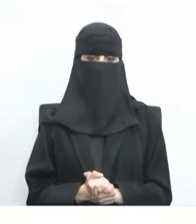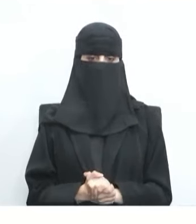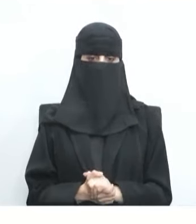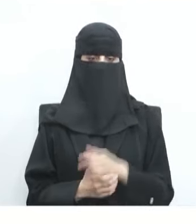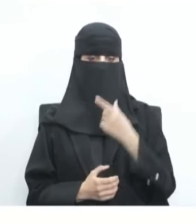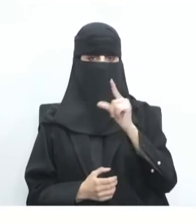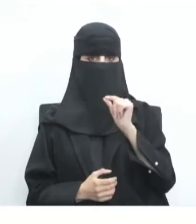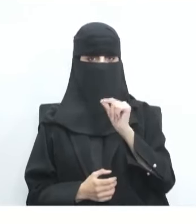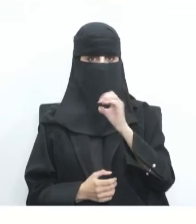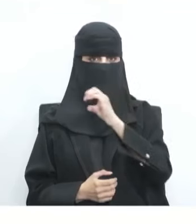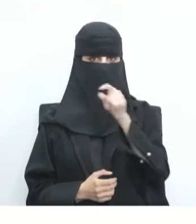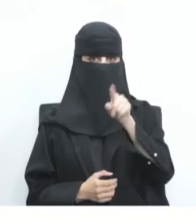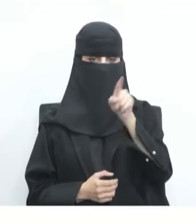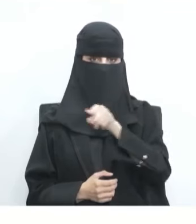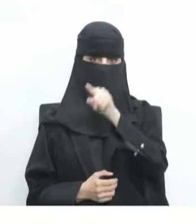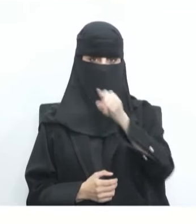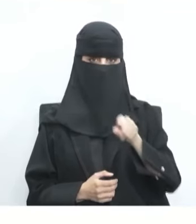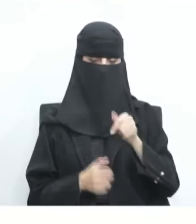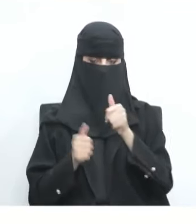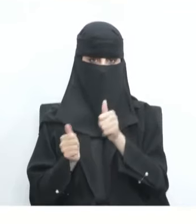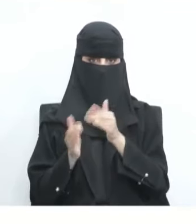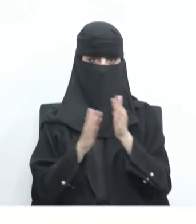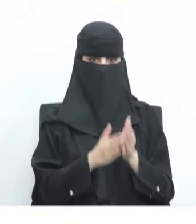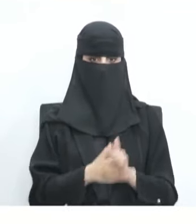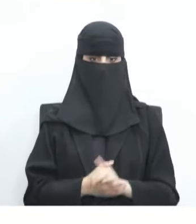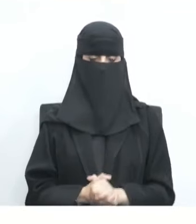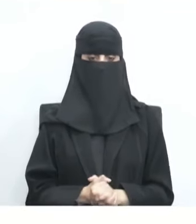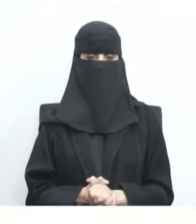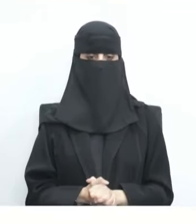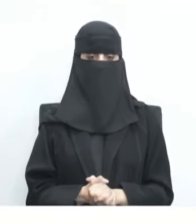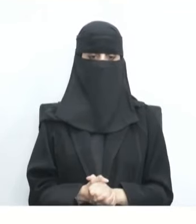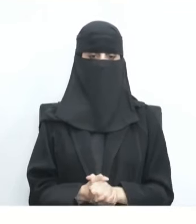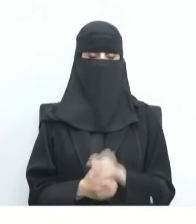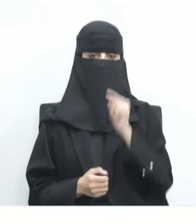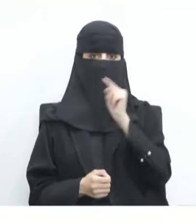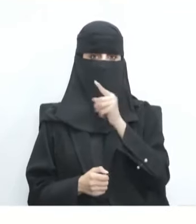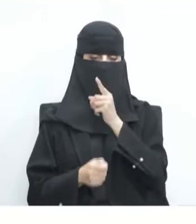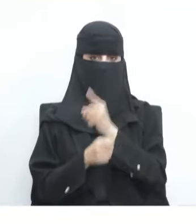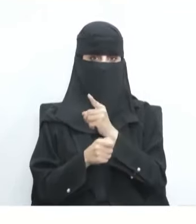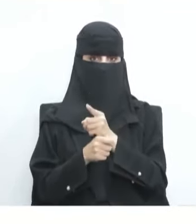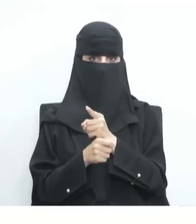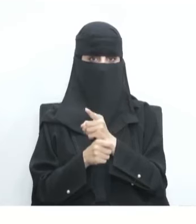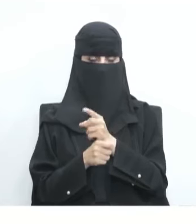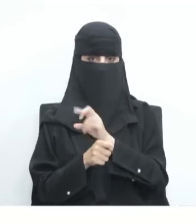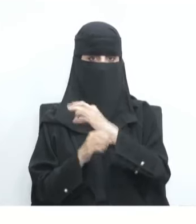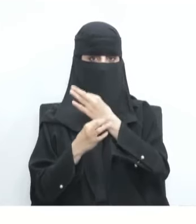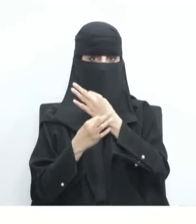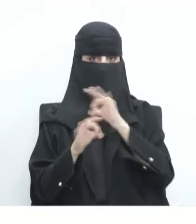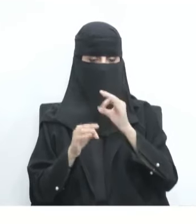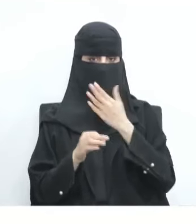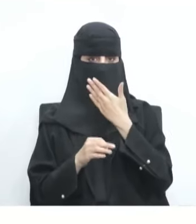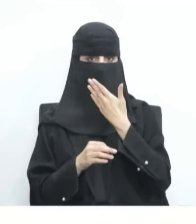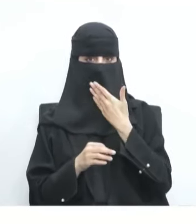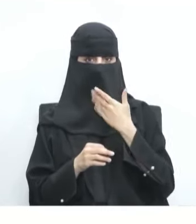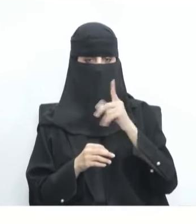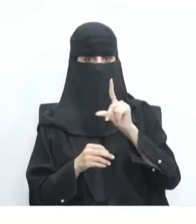احسنتم هذه العباره خاطئه بل ان المعلمه تستحسنت كل ما قالته